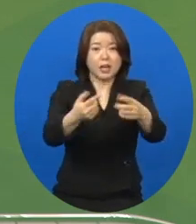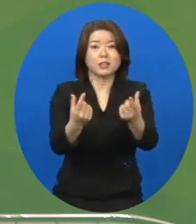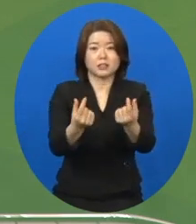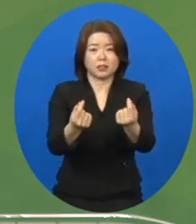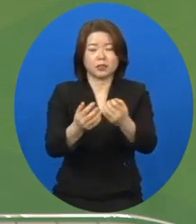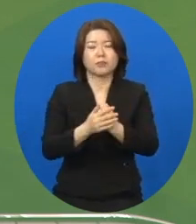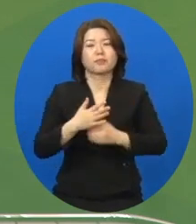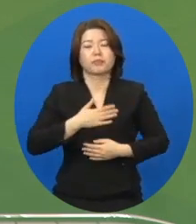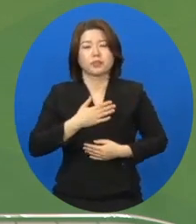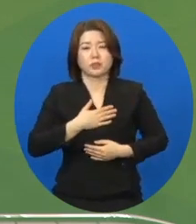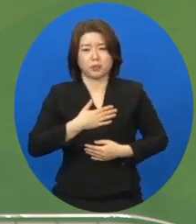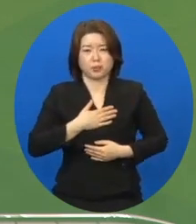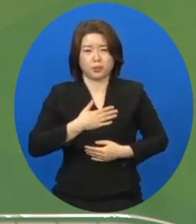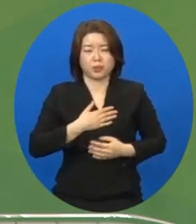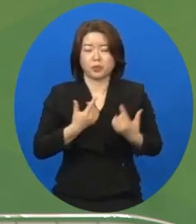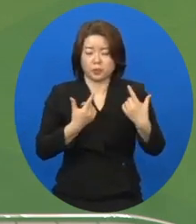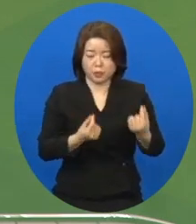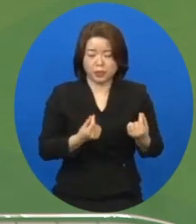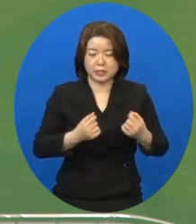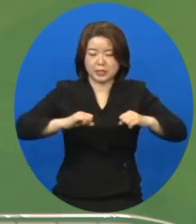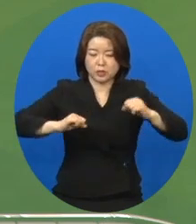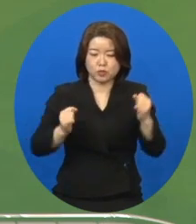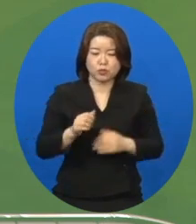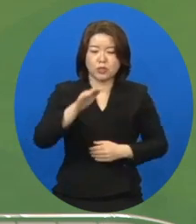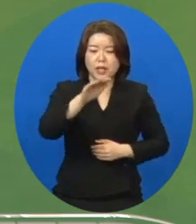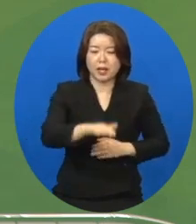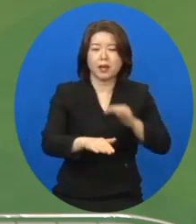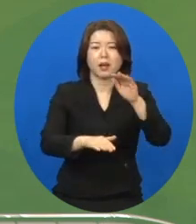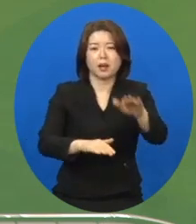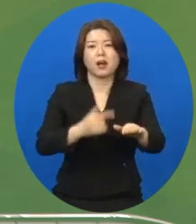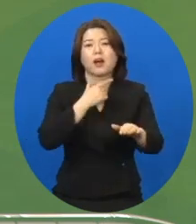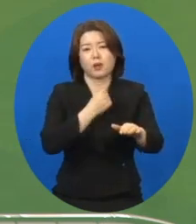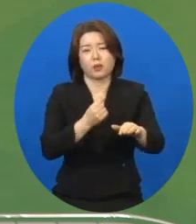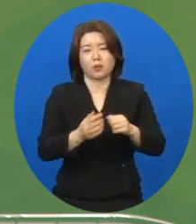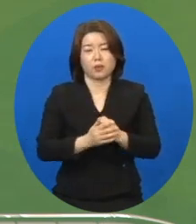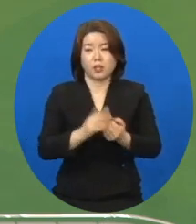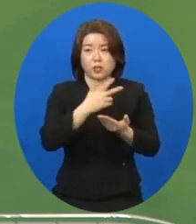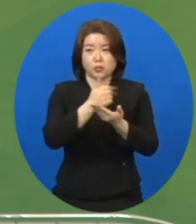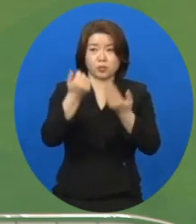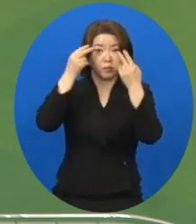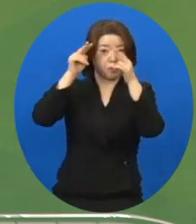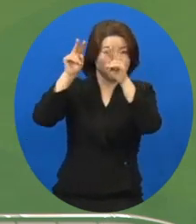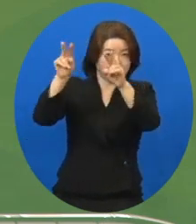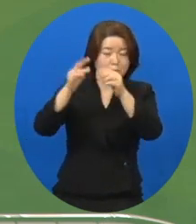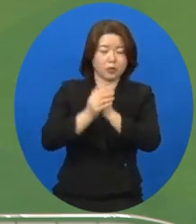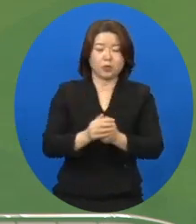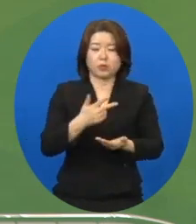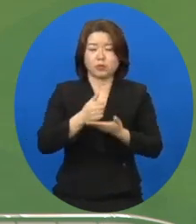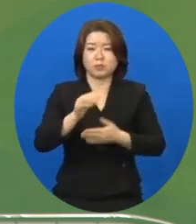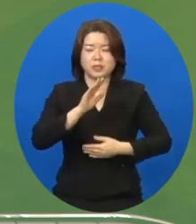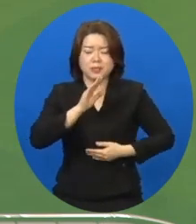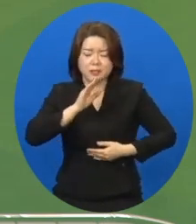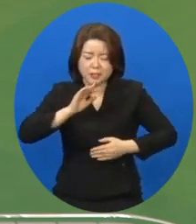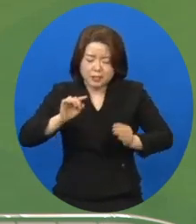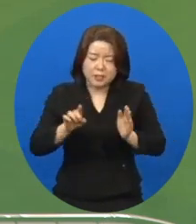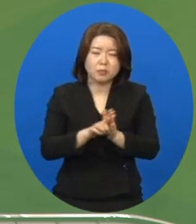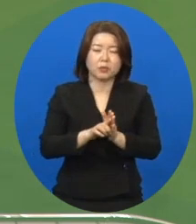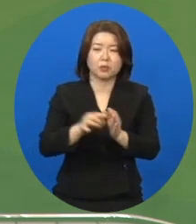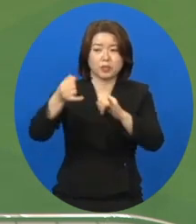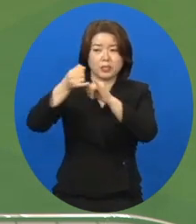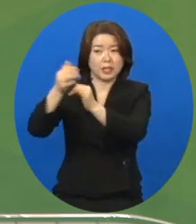저도 순종의 걸음을 디디겠습니다. 주님을 바라보고 주님을 진짜 믿고 약속을